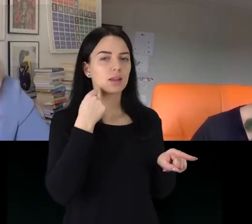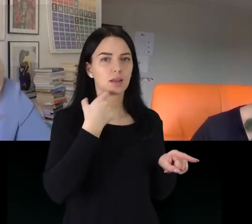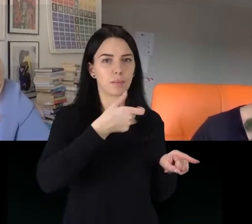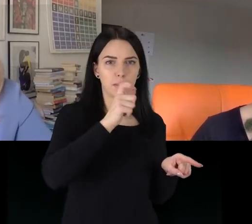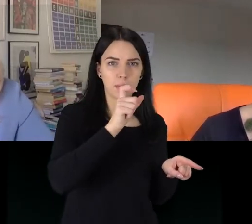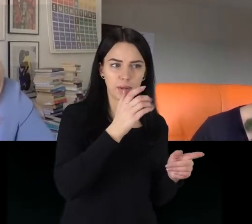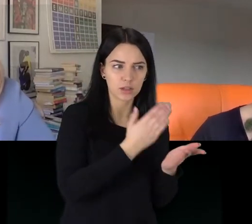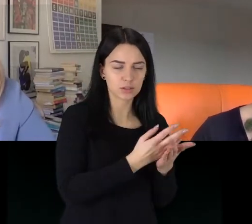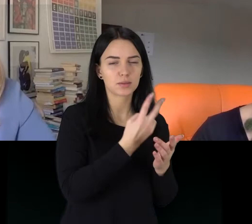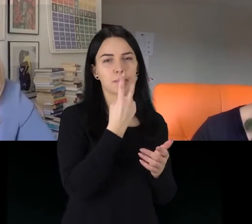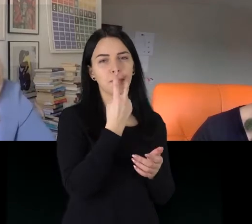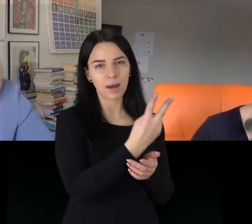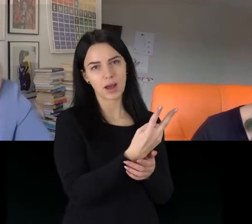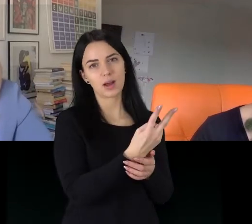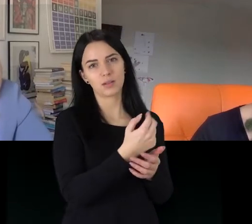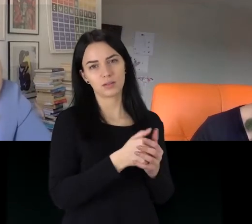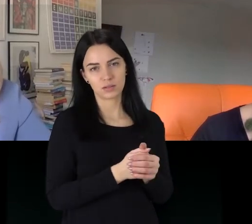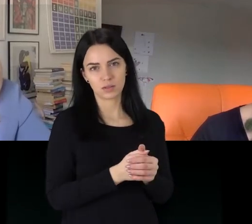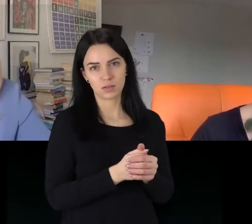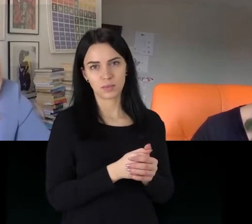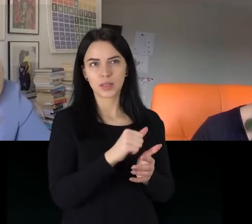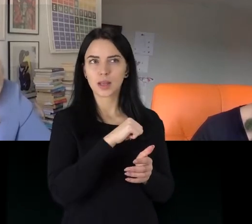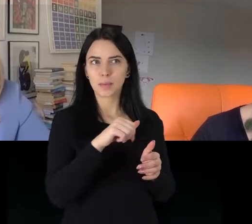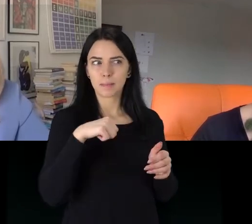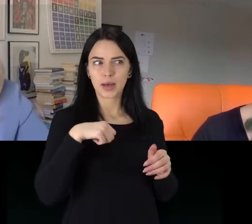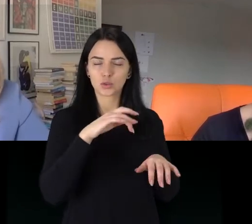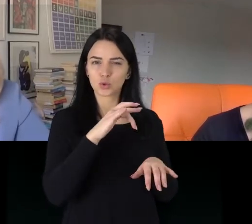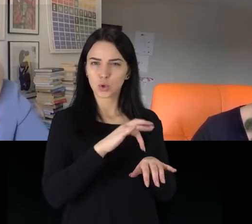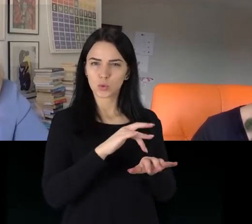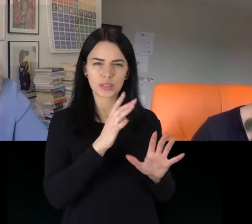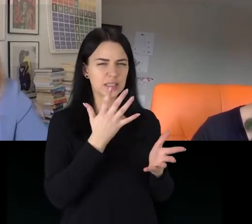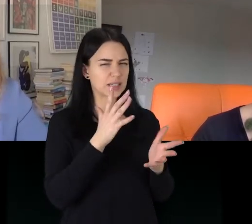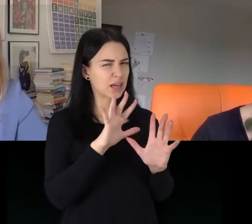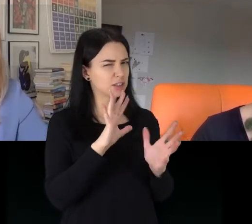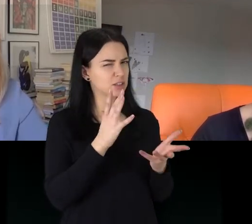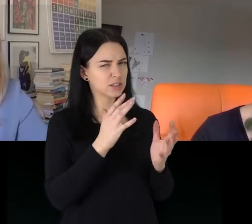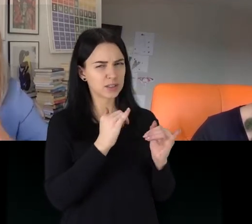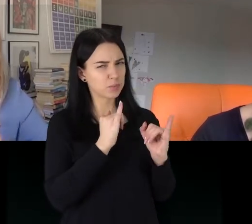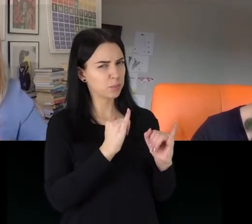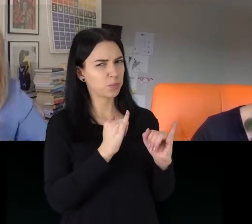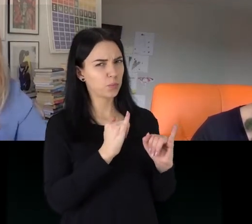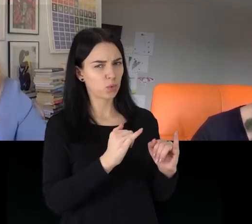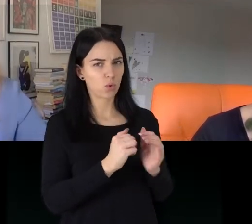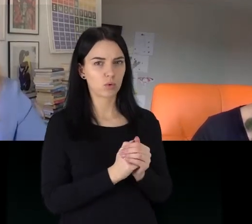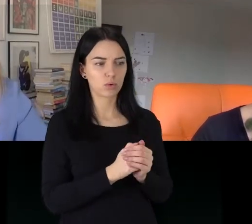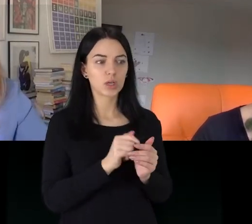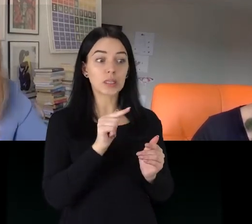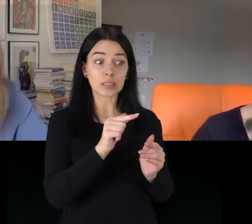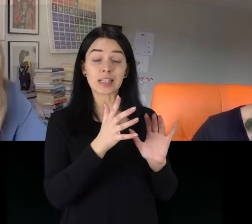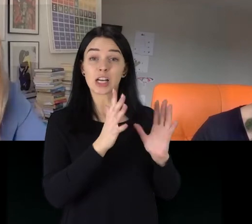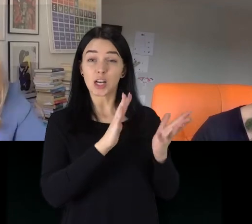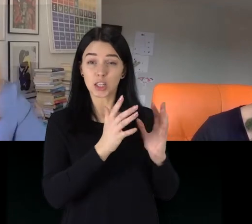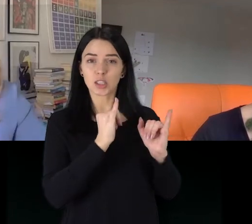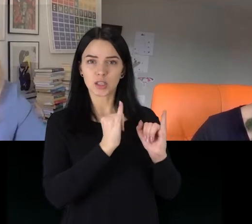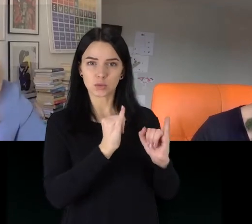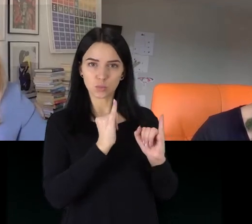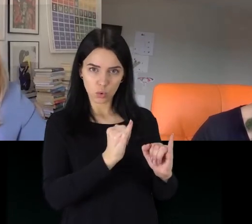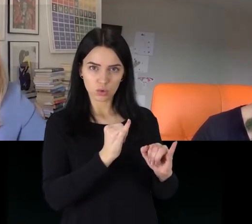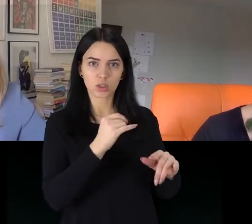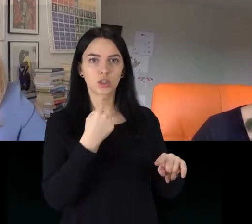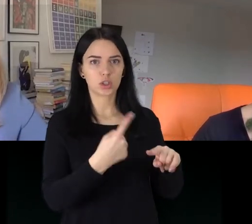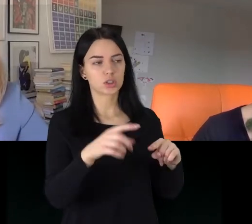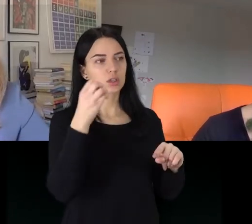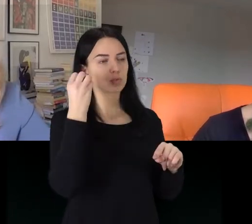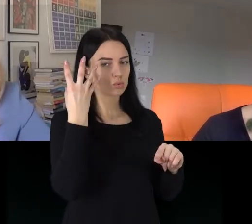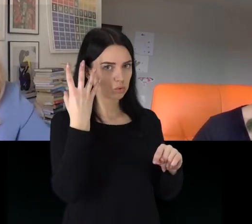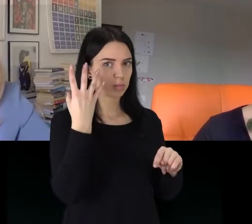juk tai matom, mes juk tai jaučiam galų gale, kad kažkas yra ne taip. Ir tas kažkas yra ne taip, jau yra vienareikšmiškai rodiklis, kad